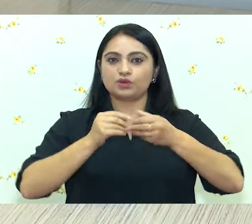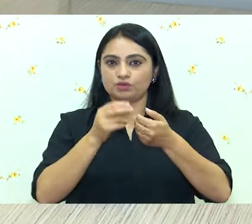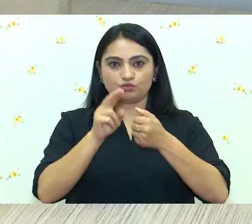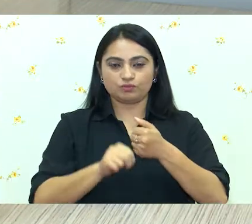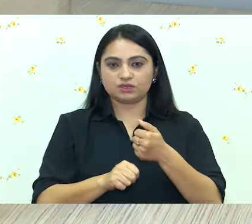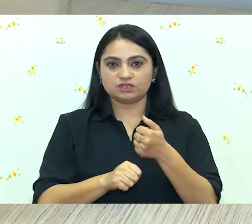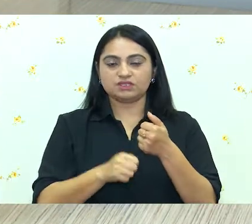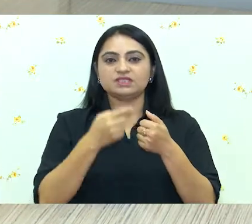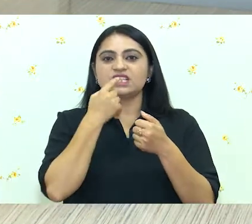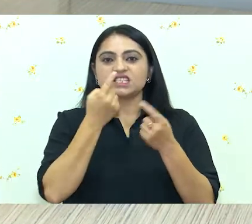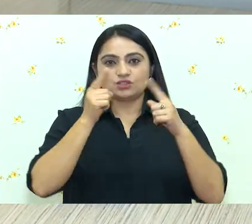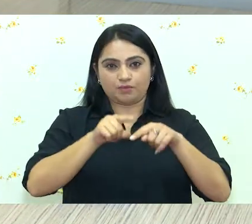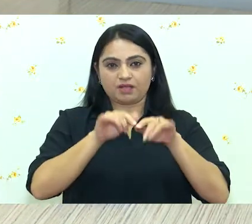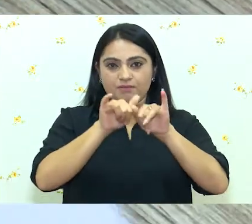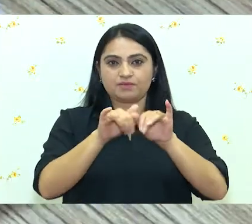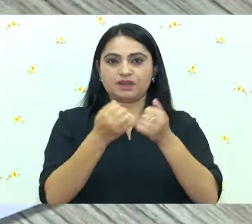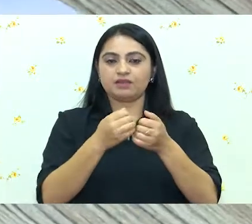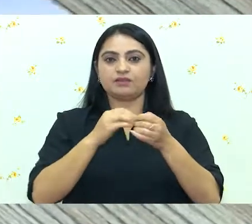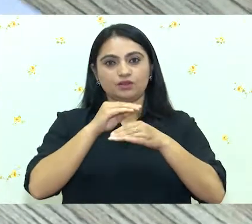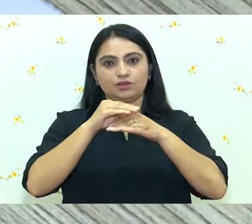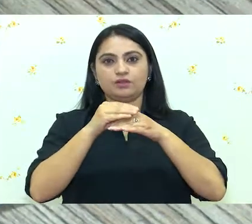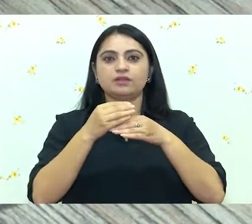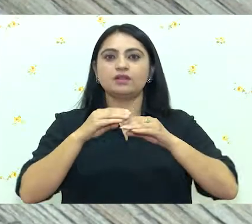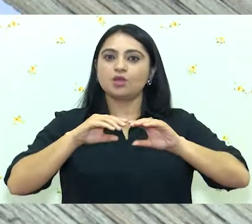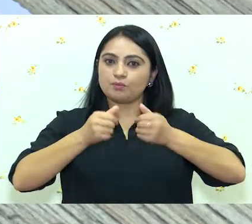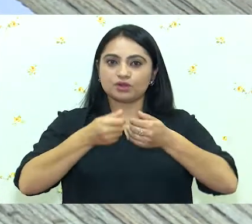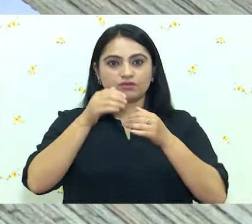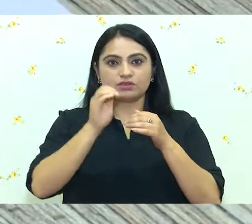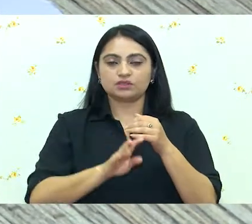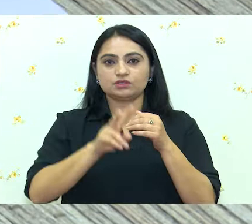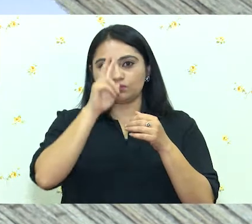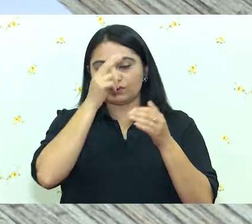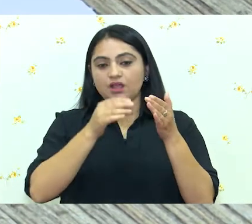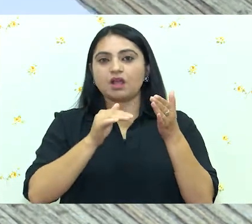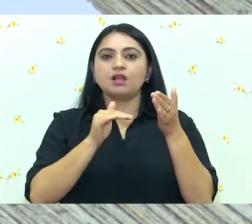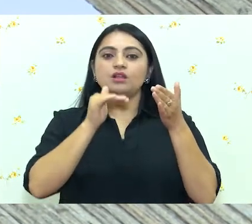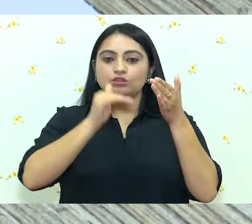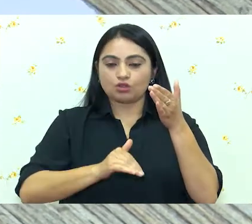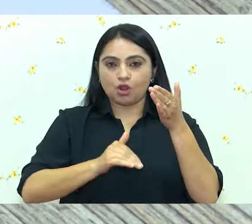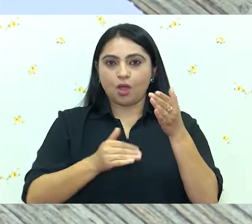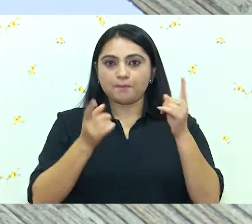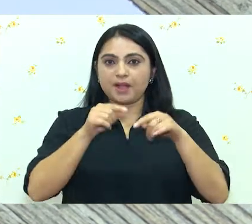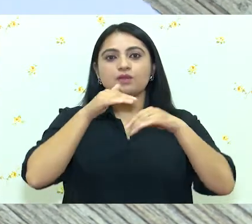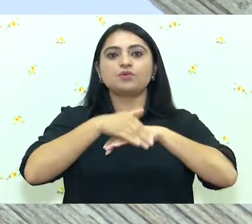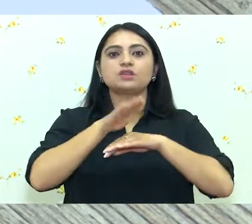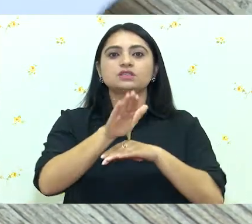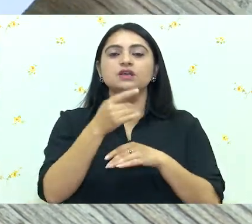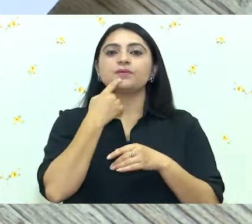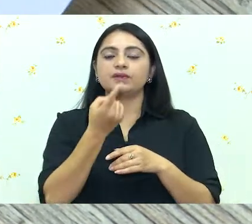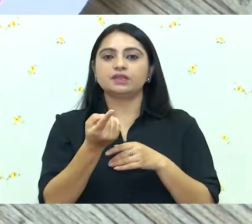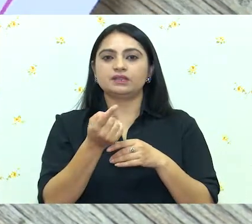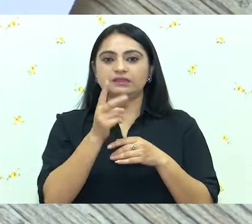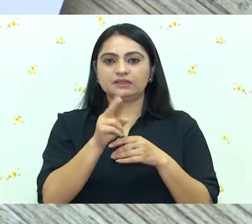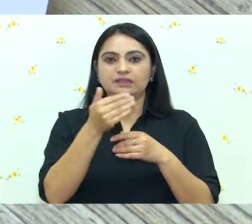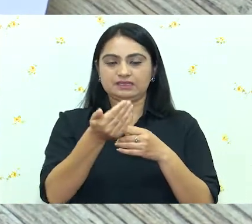यो सेतोतिर पार्ने गरी हामी पट्याउन सक्छौँ। यसको तलबाट तलको खण्ड चाहिँ बढी छ भने यसरी हामीले ल्याएर